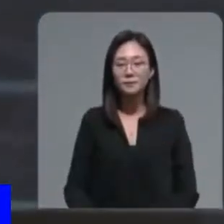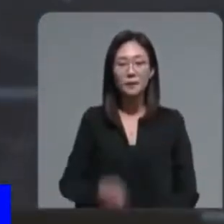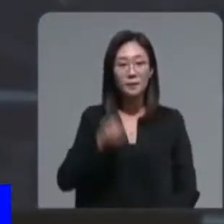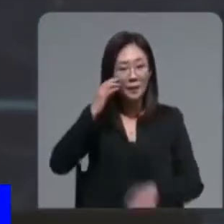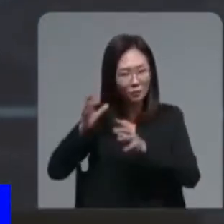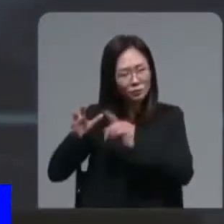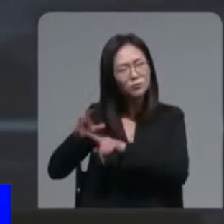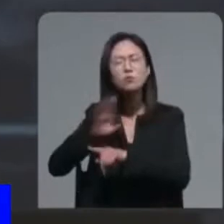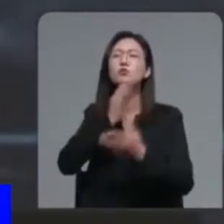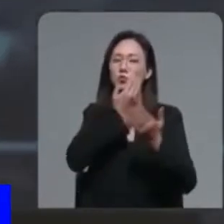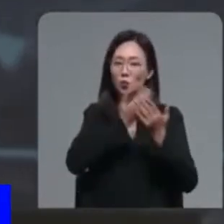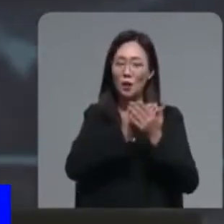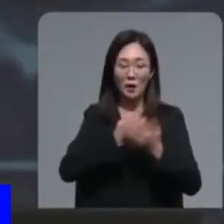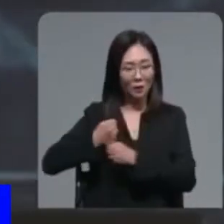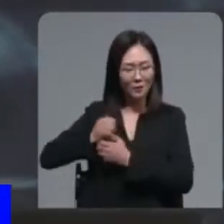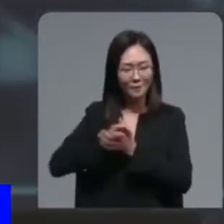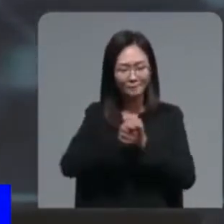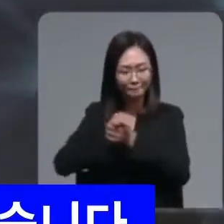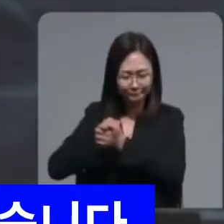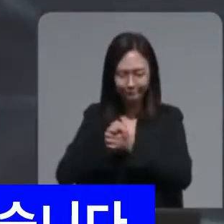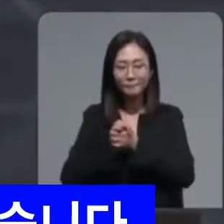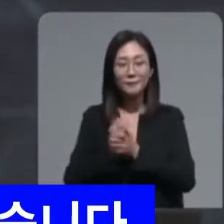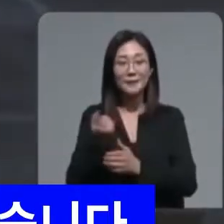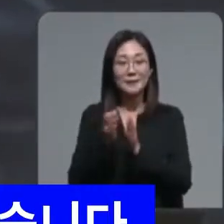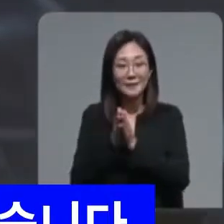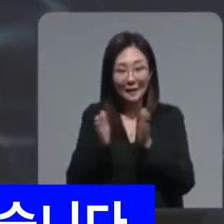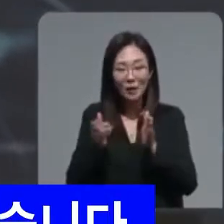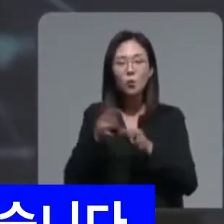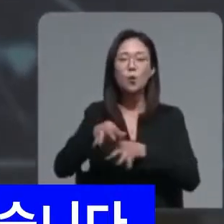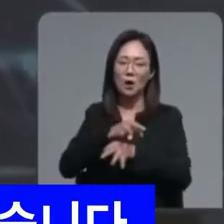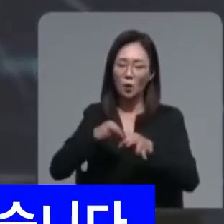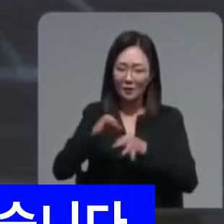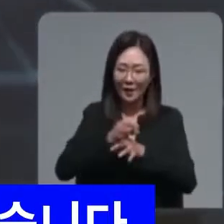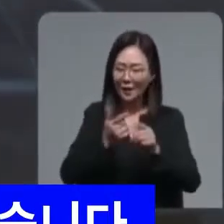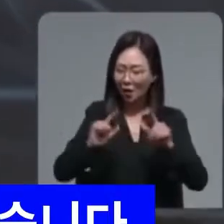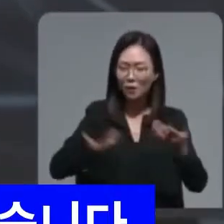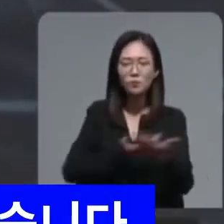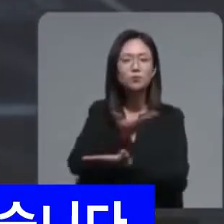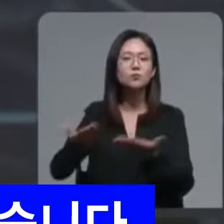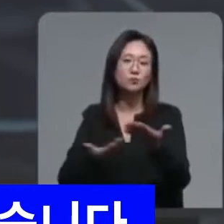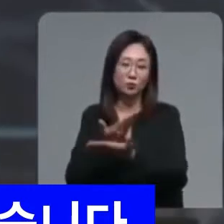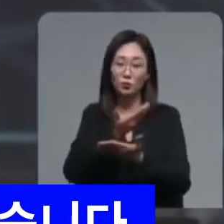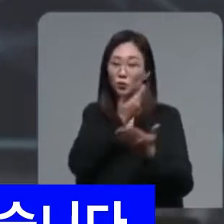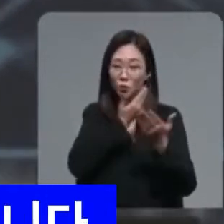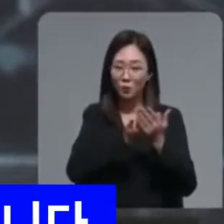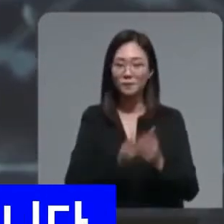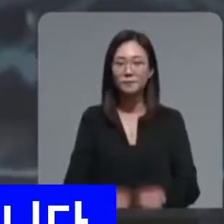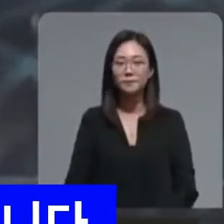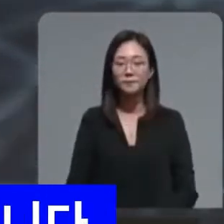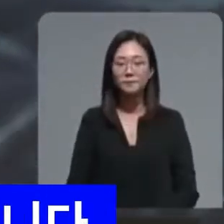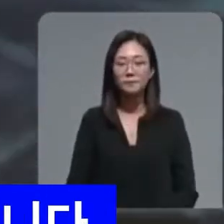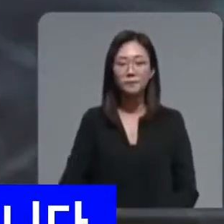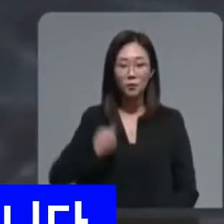미국 중요합니다. 군사동맹으로 시작했지만 이제 경제협력을 포함한 포괄동맹으로 전환되고 있습니다.